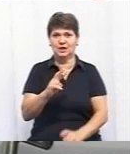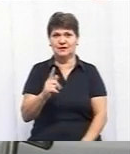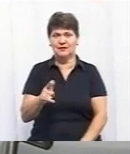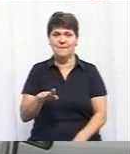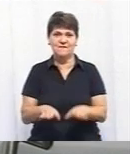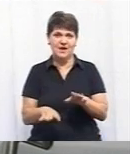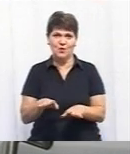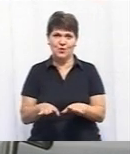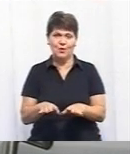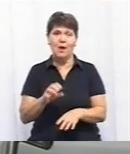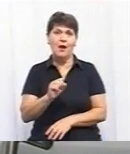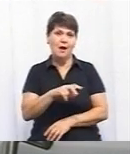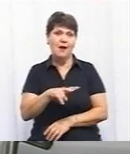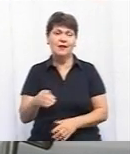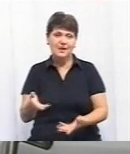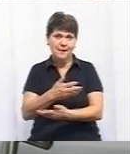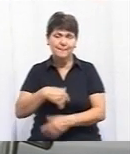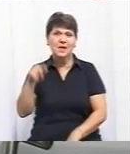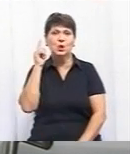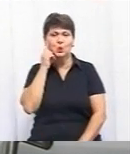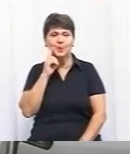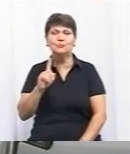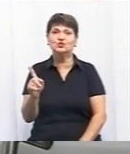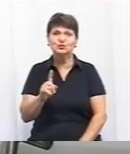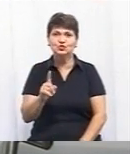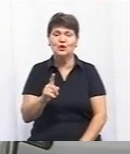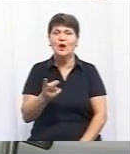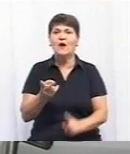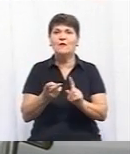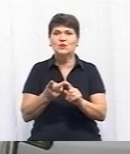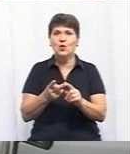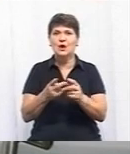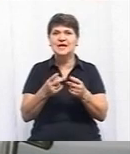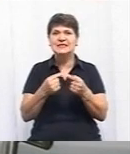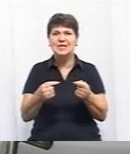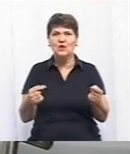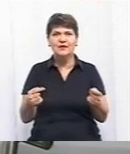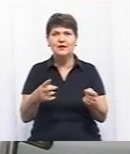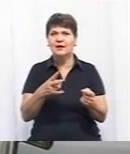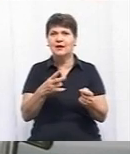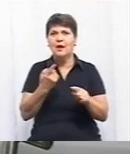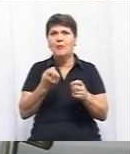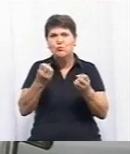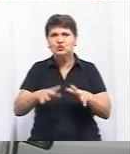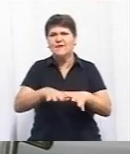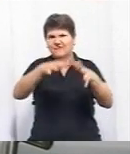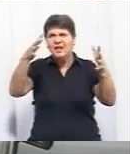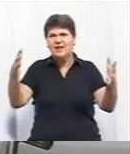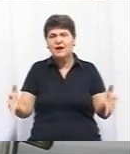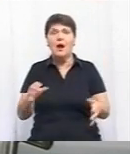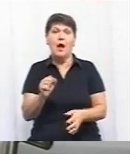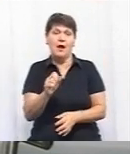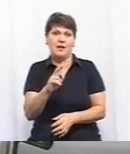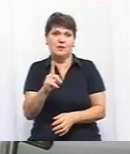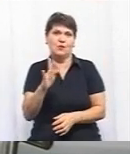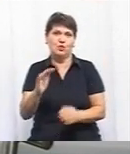вагою. Але ми думаємо, що вторсировина, вона не настільки, вона більш об'ємна, тому кілограм